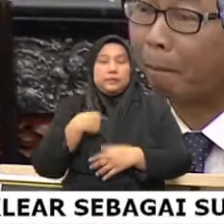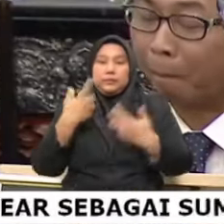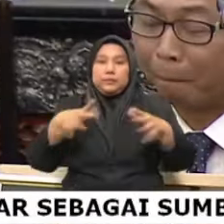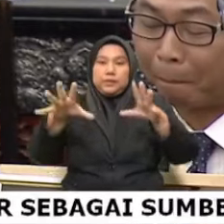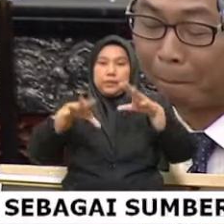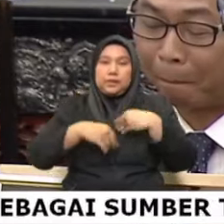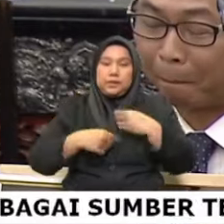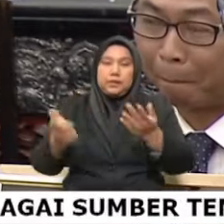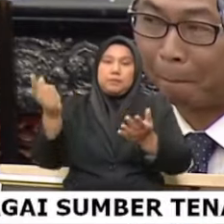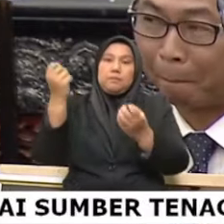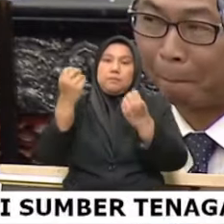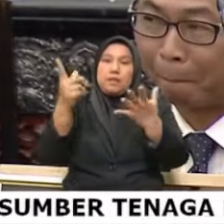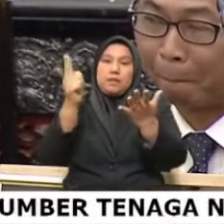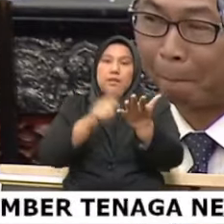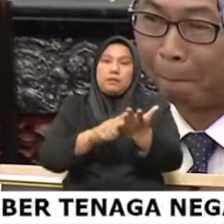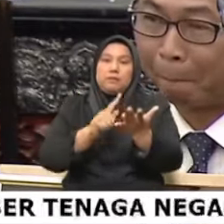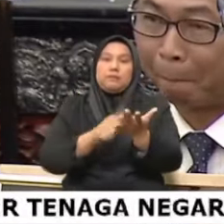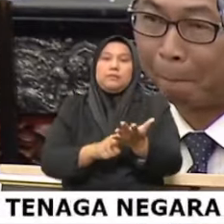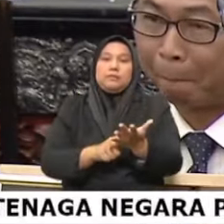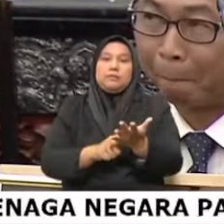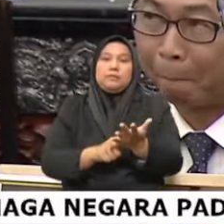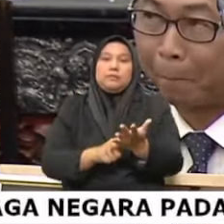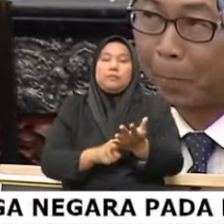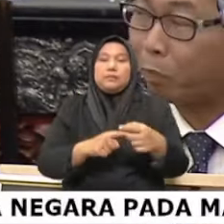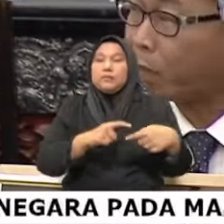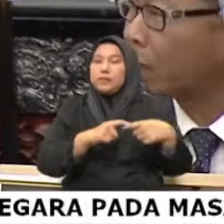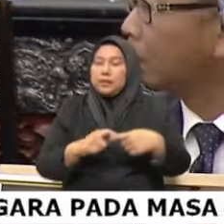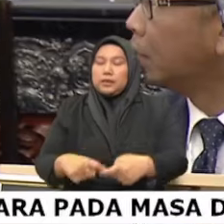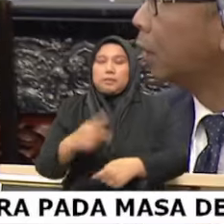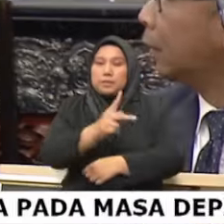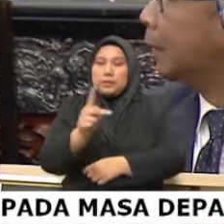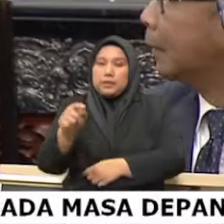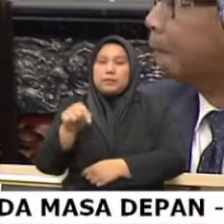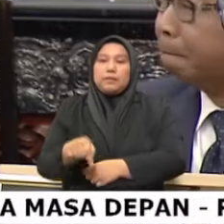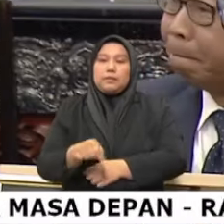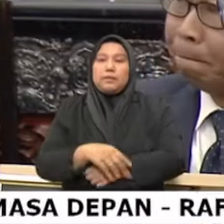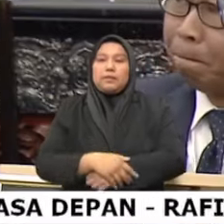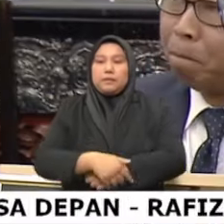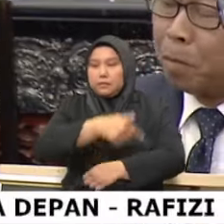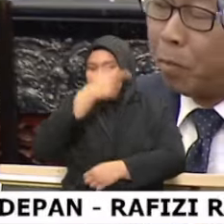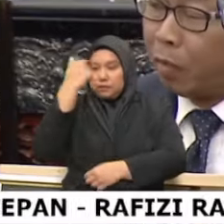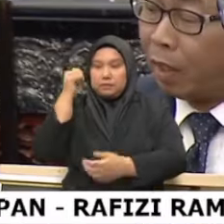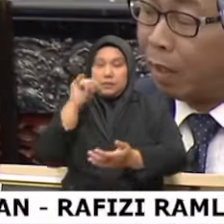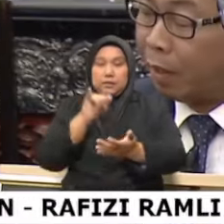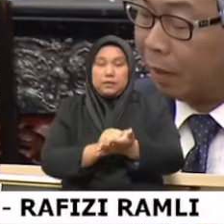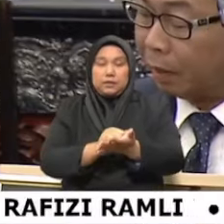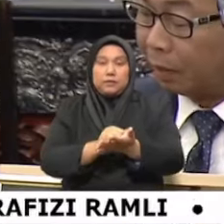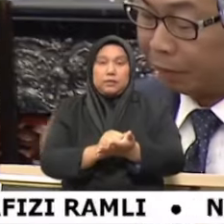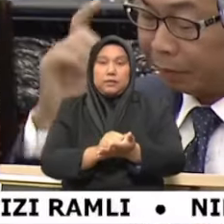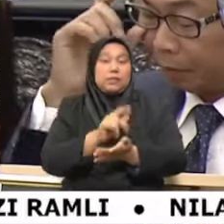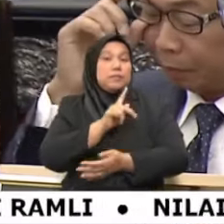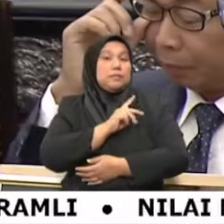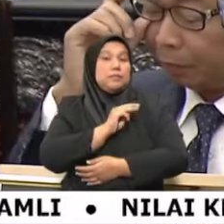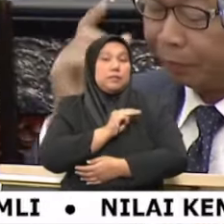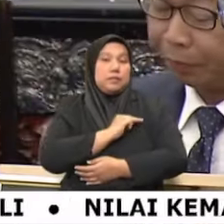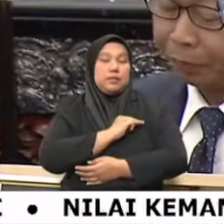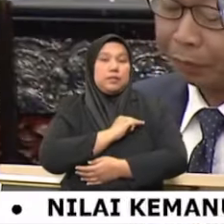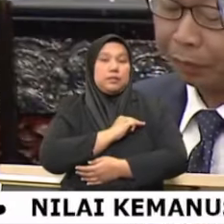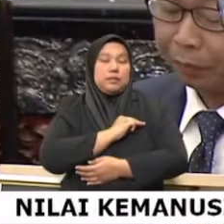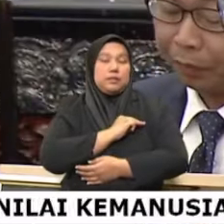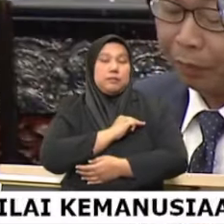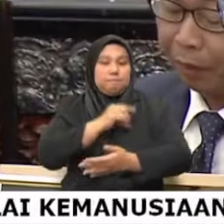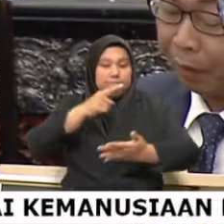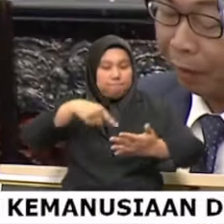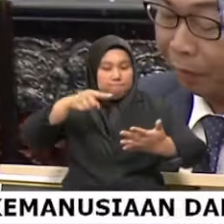laporan berkenaan dengan perkara-perkara yang dibangkitkan oleh Yang Berhormat Sempurna. Itu sebabnya pihak kita di kementerian sedang